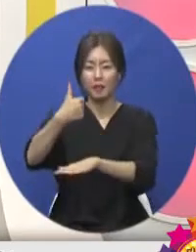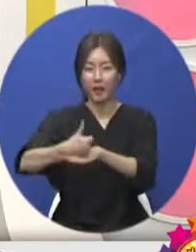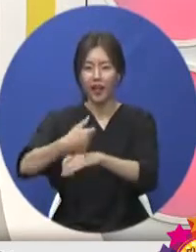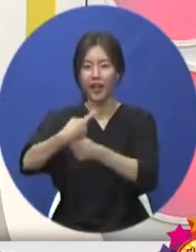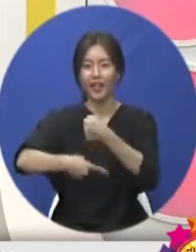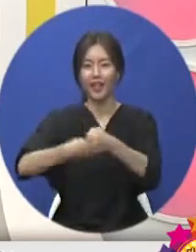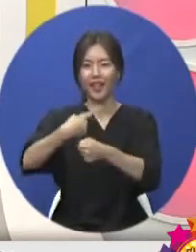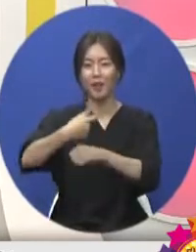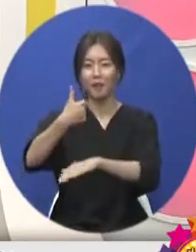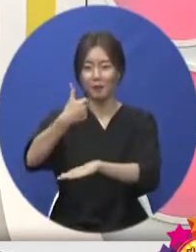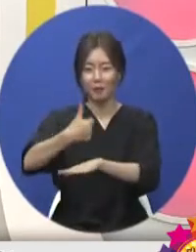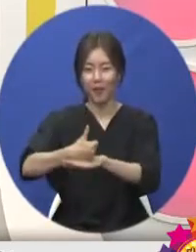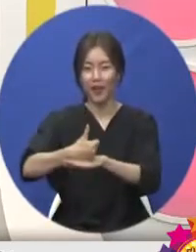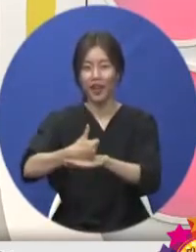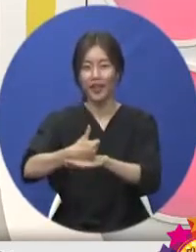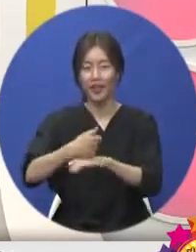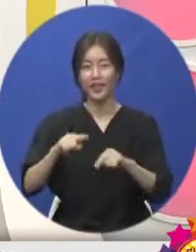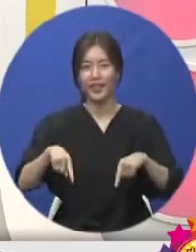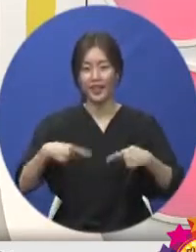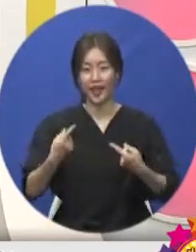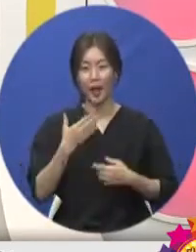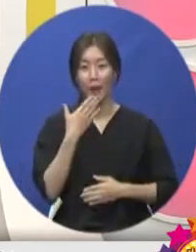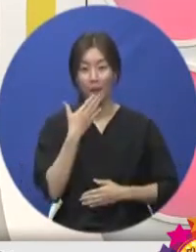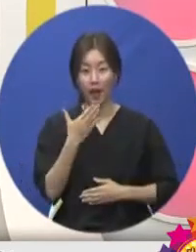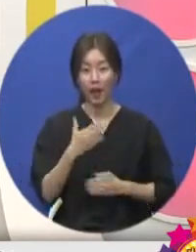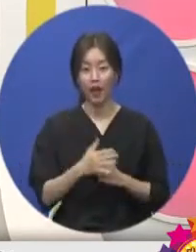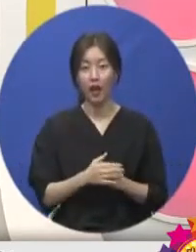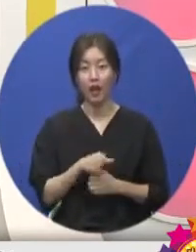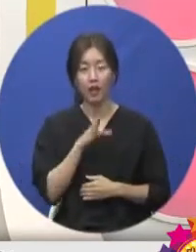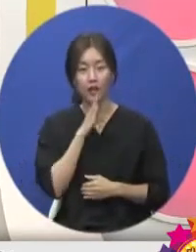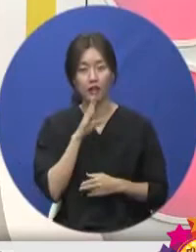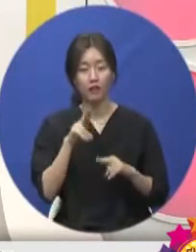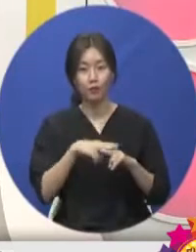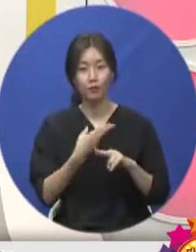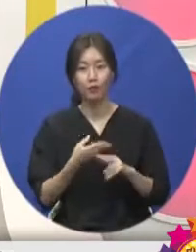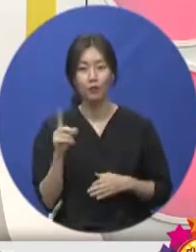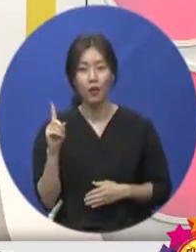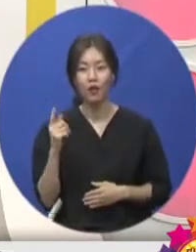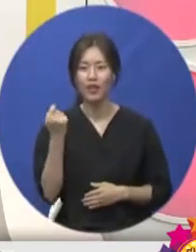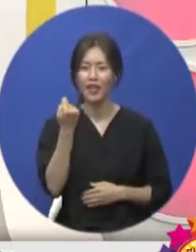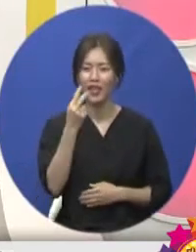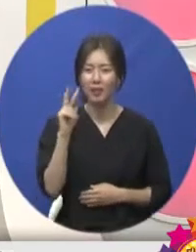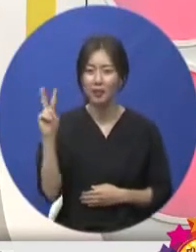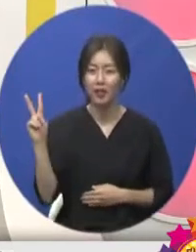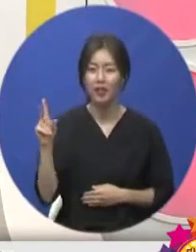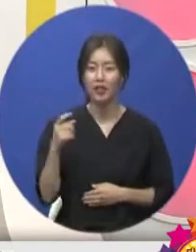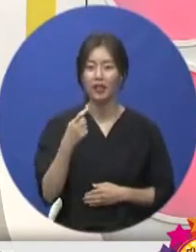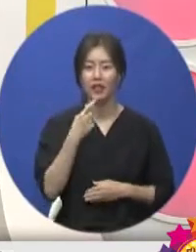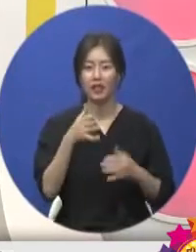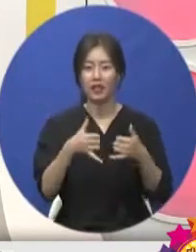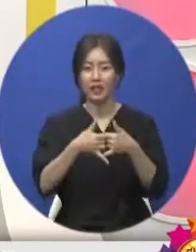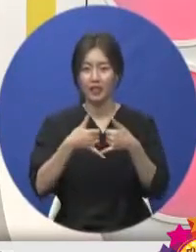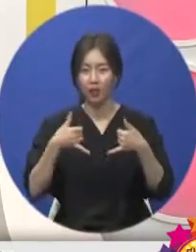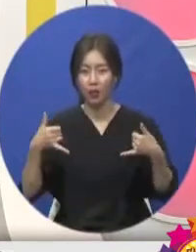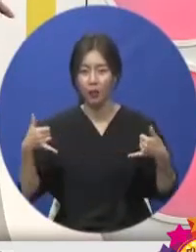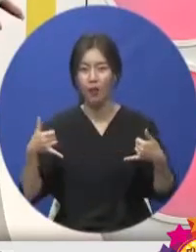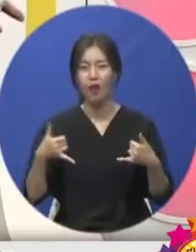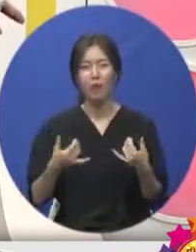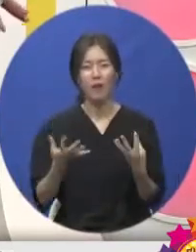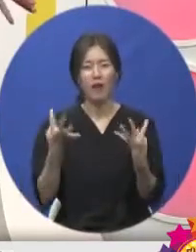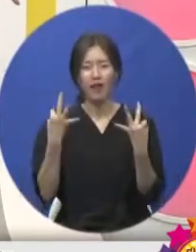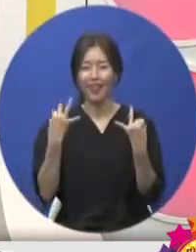드립니다. 연말. 그렇지. 연말 결선에 나가면은 선물이 뭐? TV, 냉장고, 세탁기, 카메라, 뭐